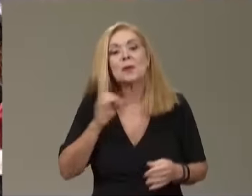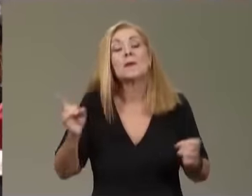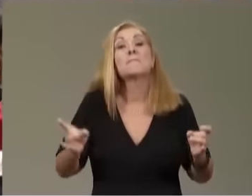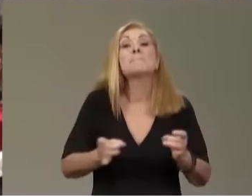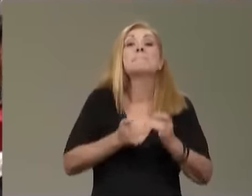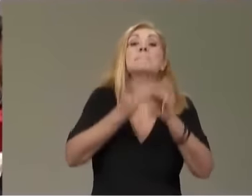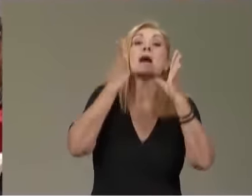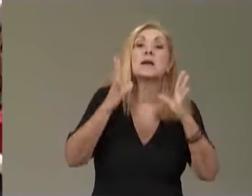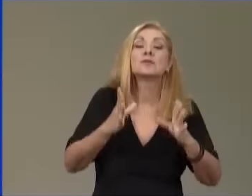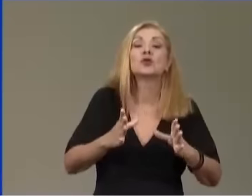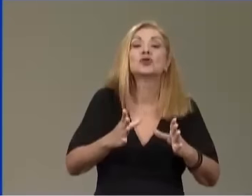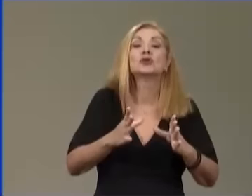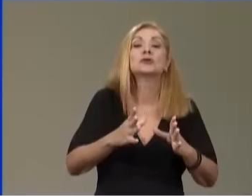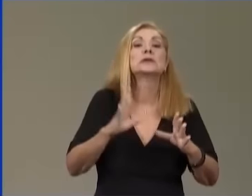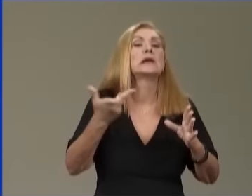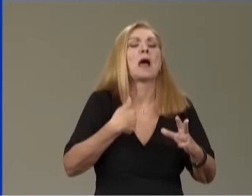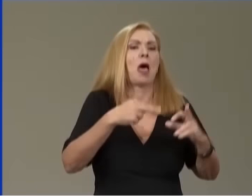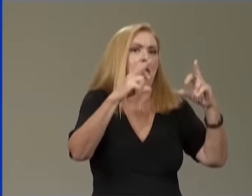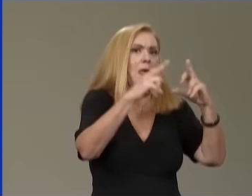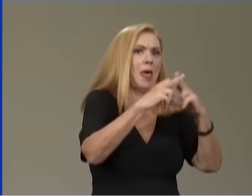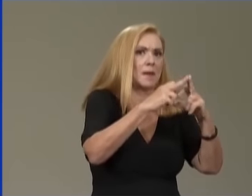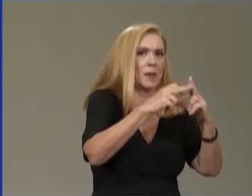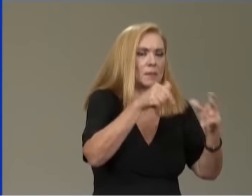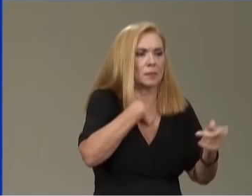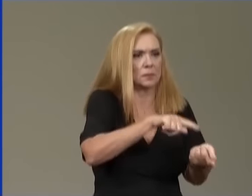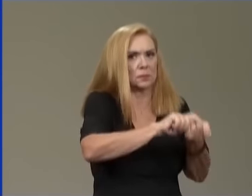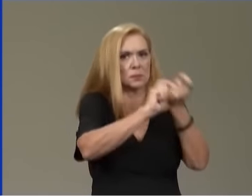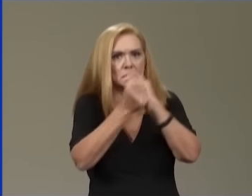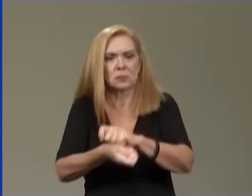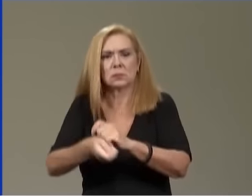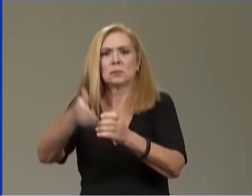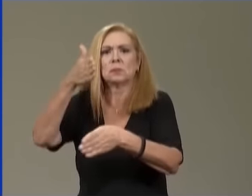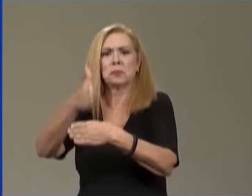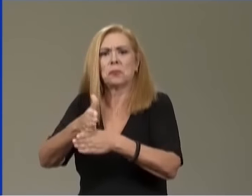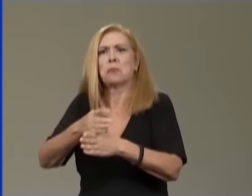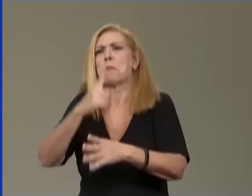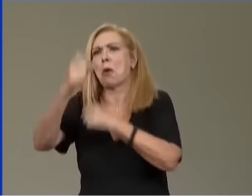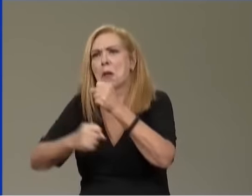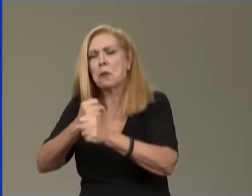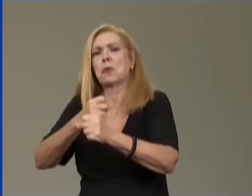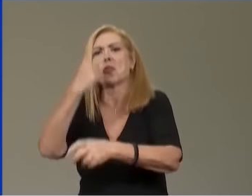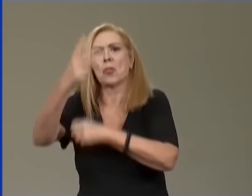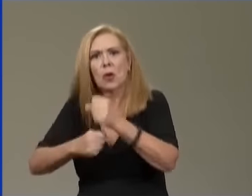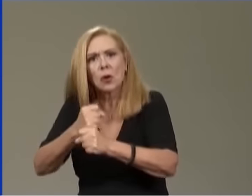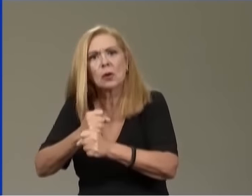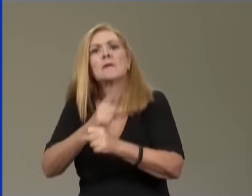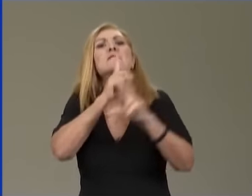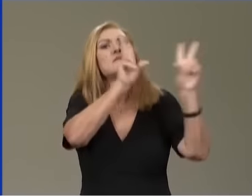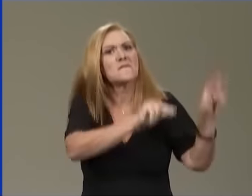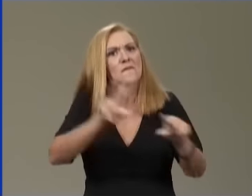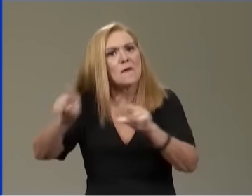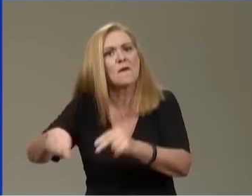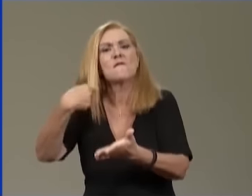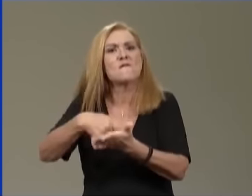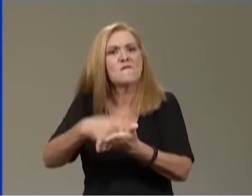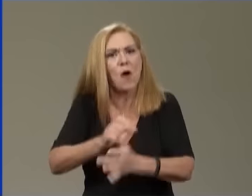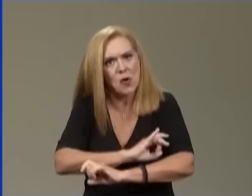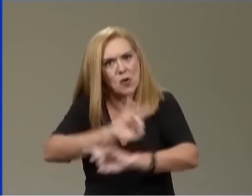μακροχρόνια μια βραχυχρόνια μίσθωση. Αλλά και αντίστροφα, στις συμβάσεις μέσω